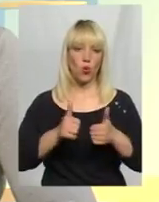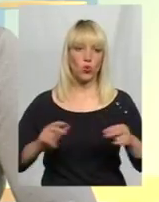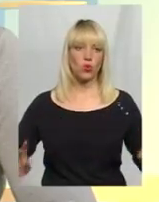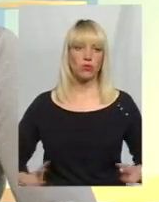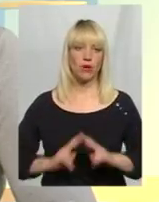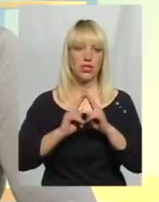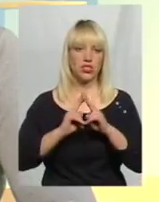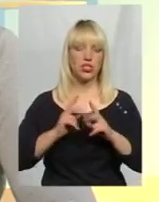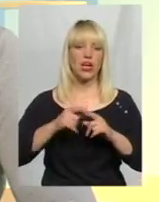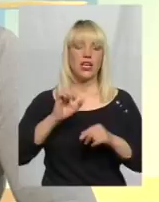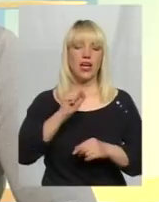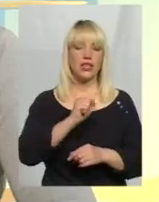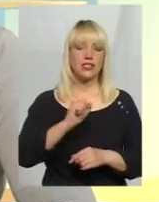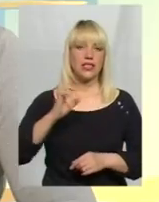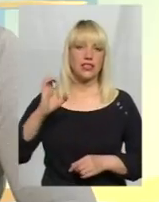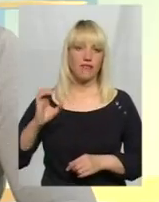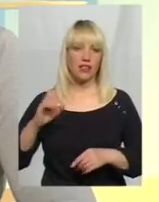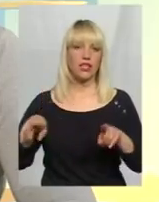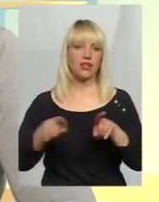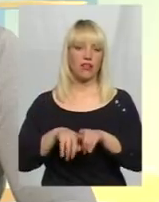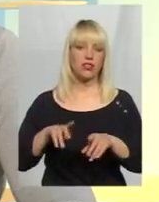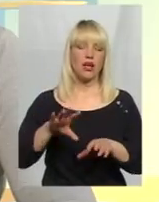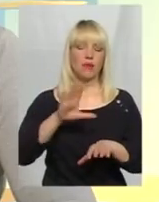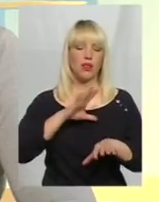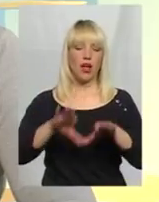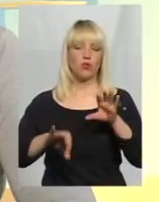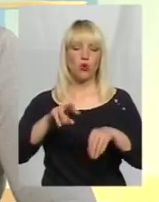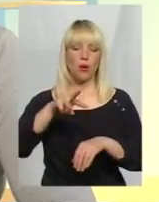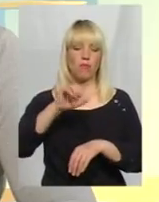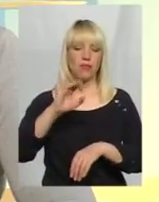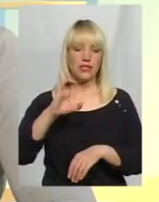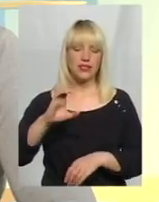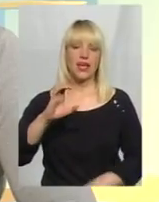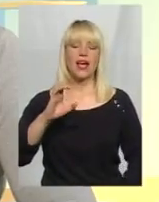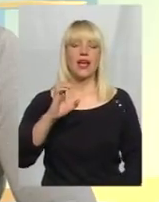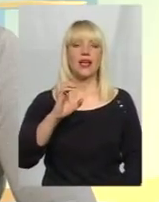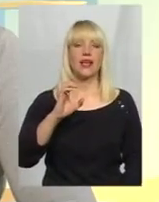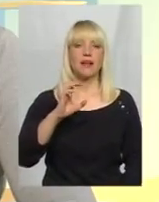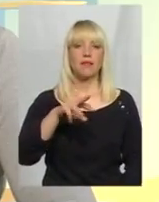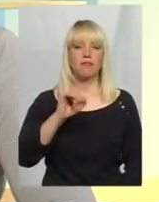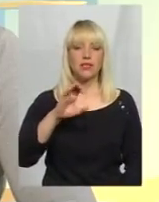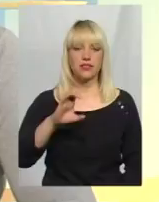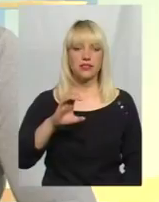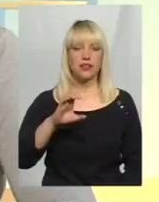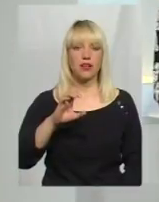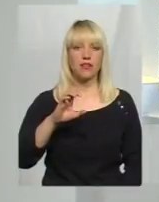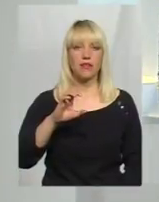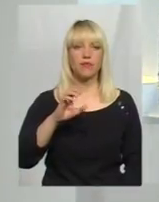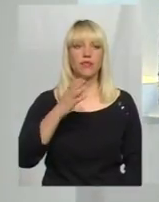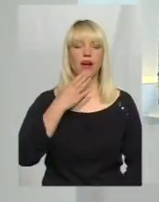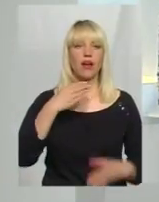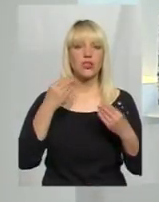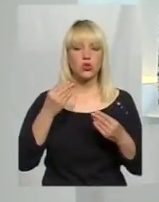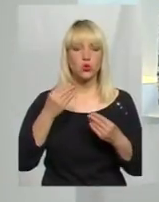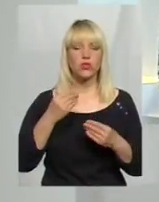стала мисс красоты в городе Кропивницкий «Степова красуня». Ну, професійне